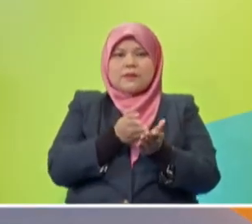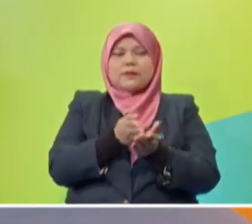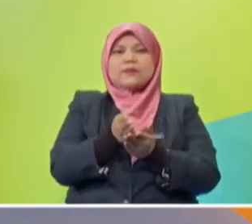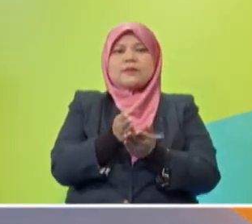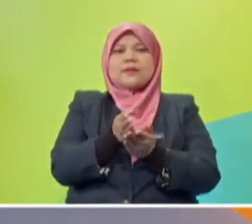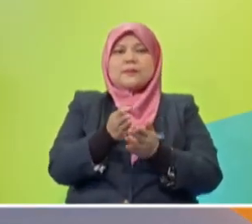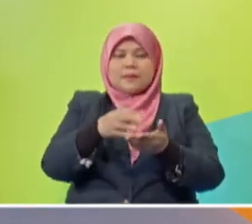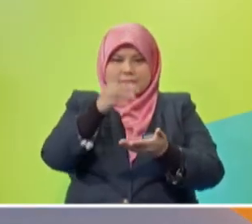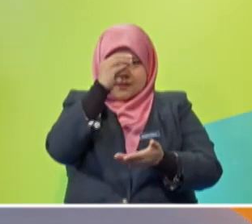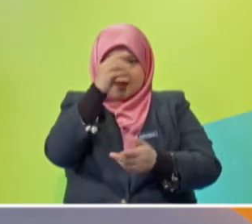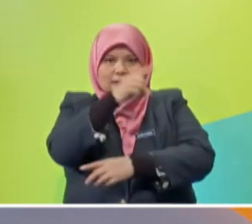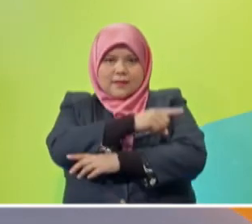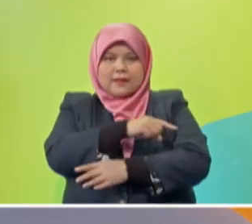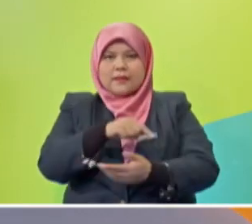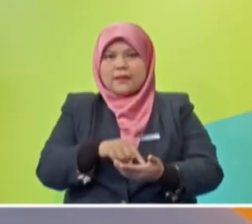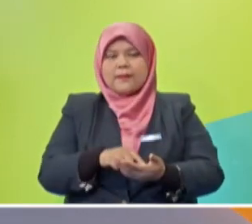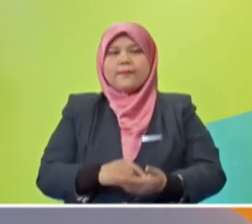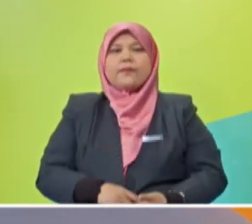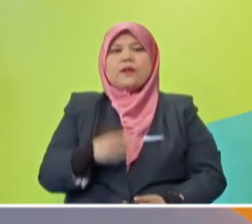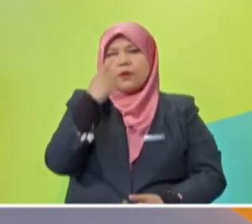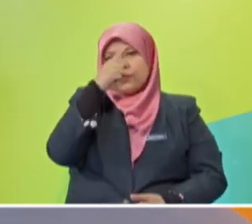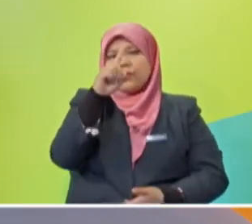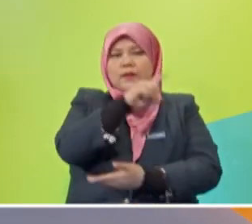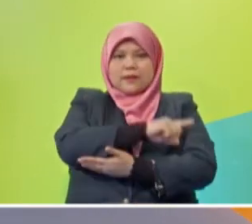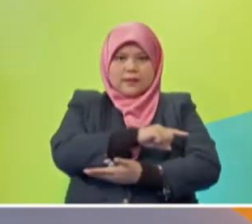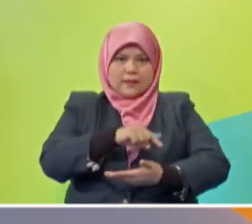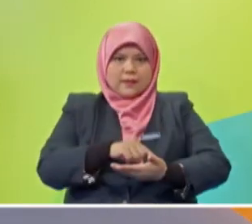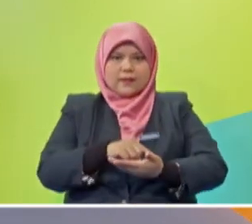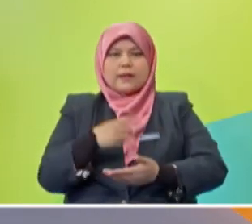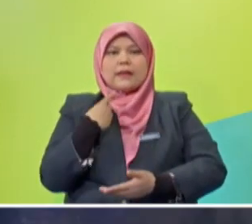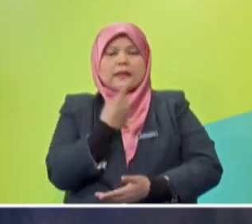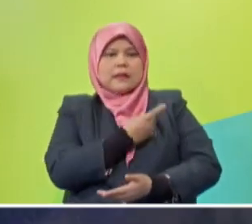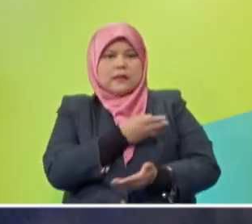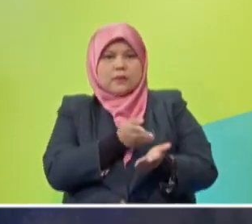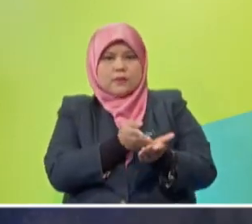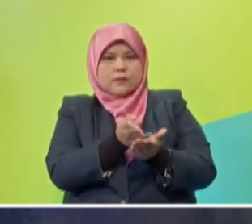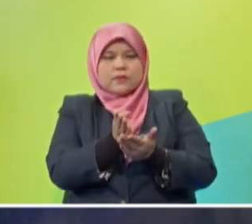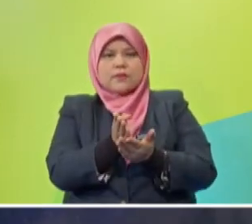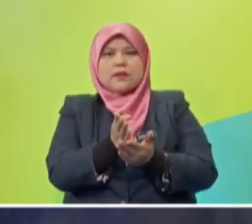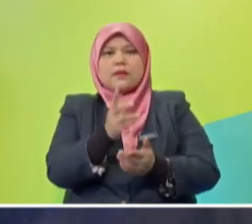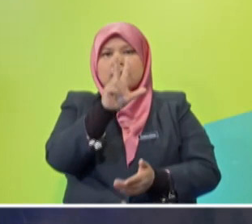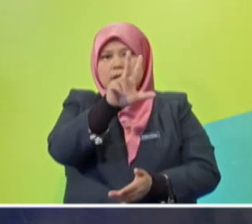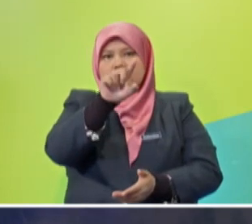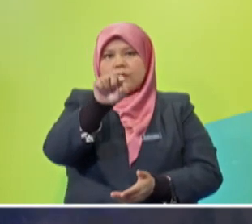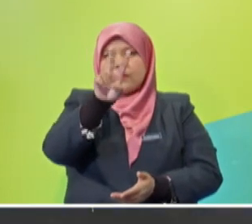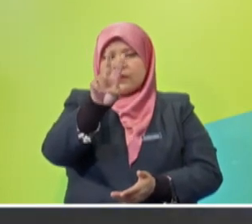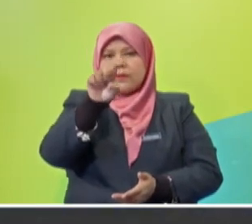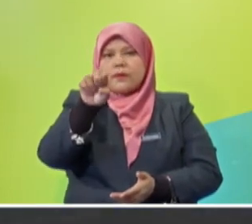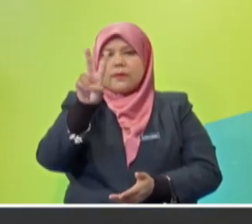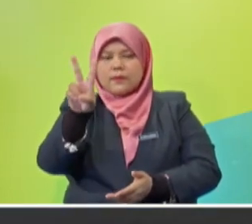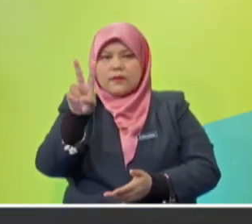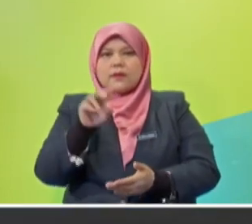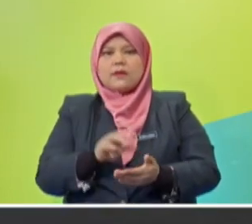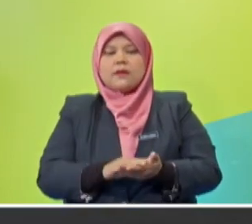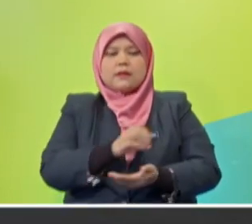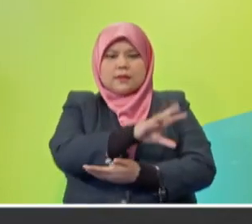Silakan. Okey, baiklah. Untuk hari ini kita akan teruskan dengan 3.2.2 yang bertajuk